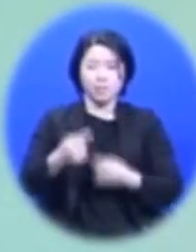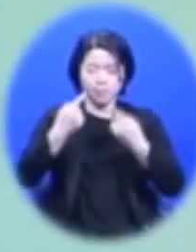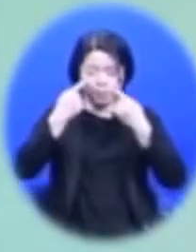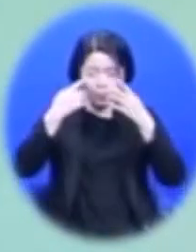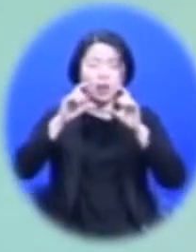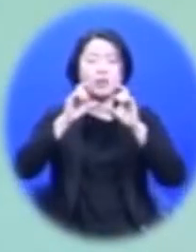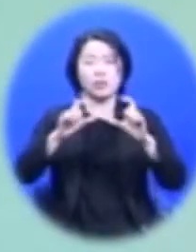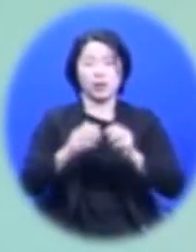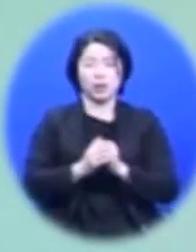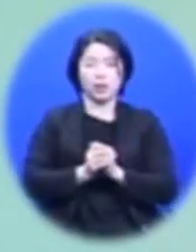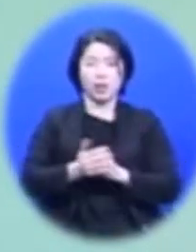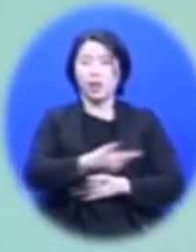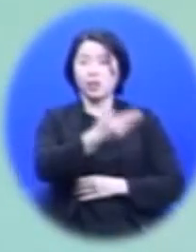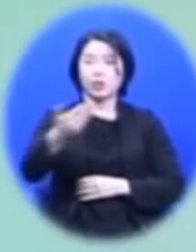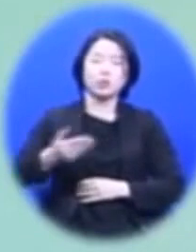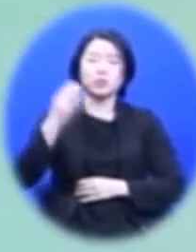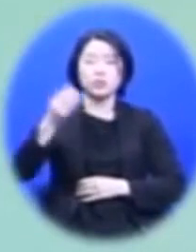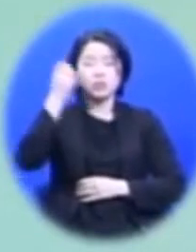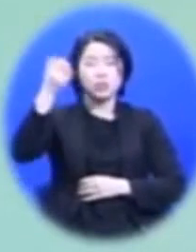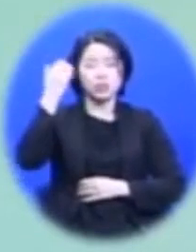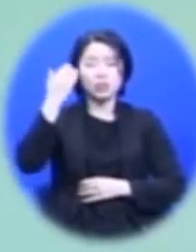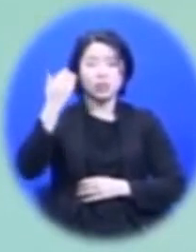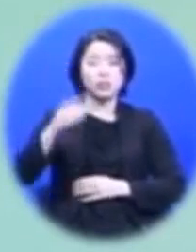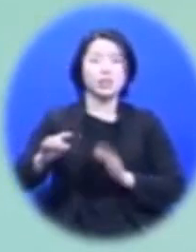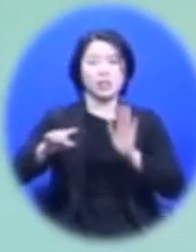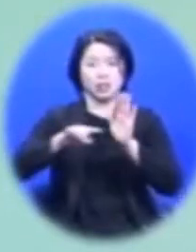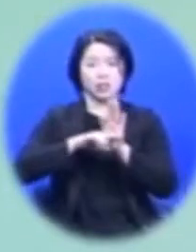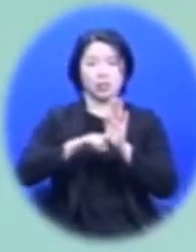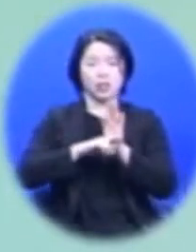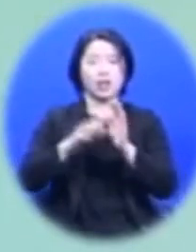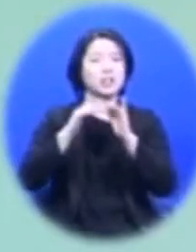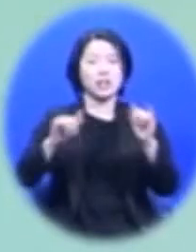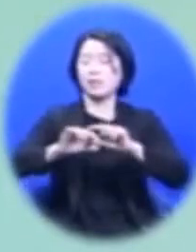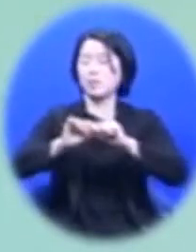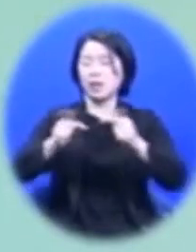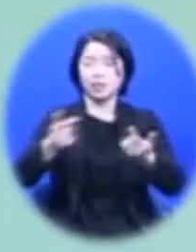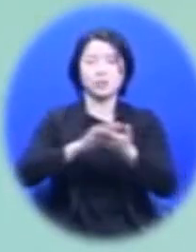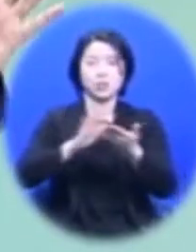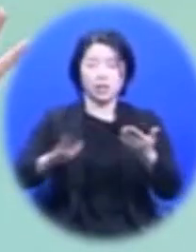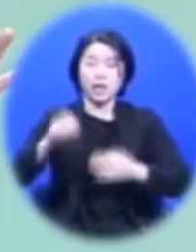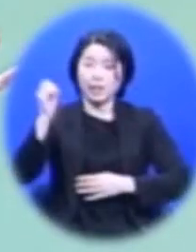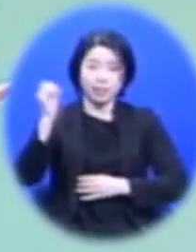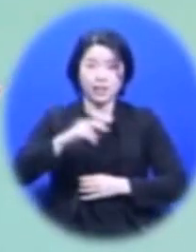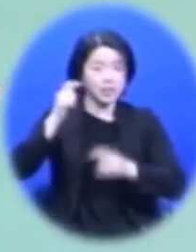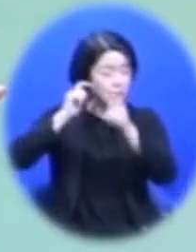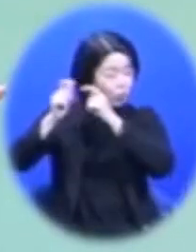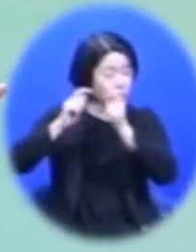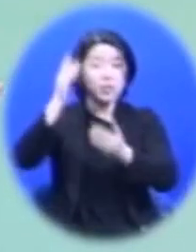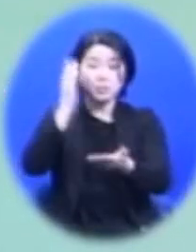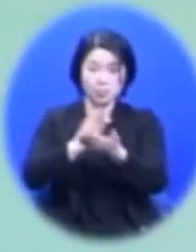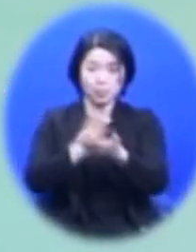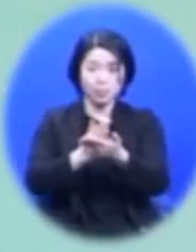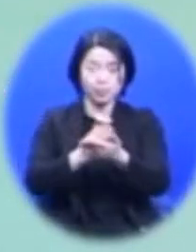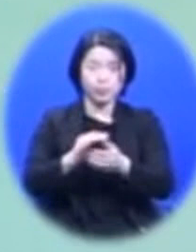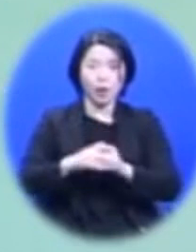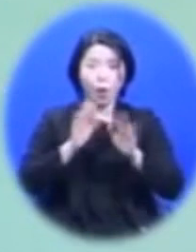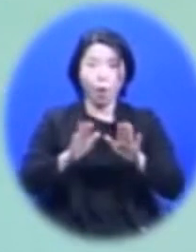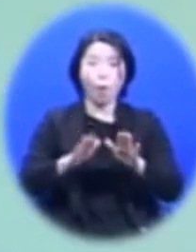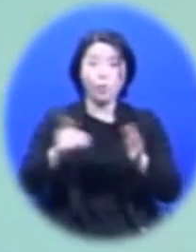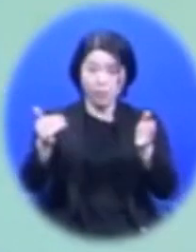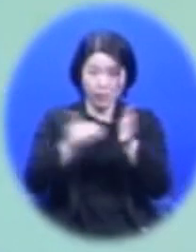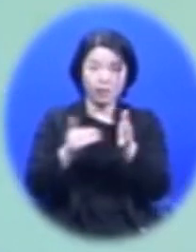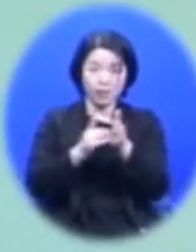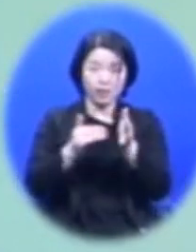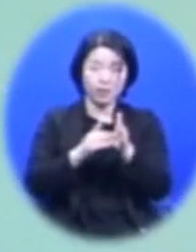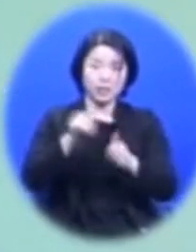드립니다. 여러분은 성령을 거역한 사람이 아닙니다. 다시는 고민하지 마시기 바랍니다. 오늘 이제